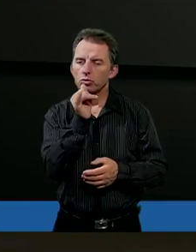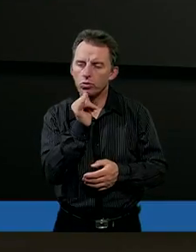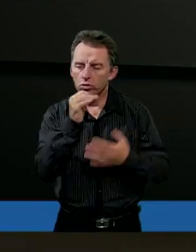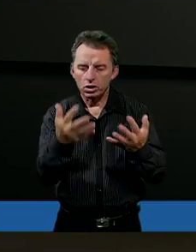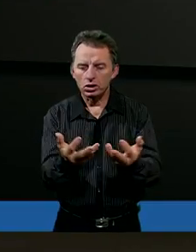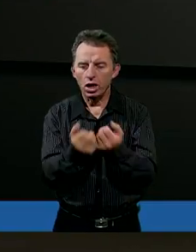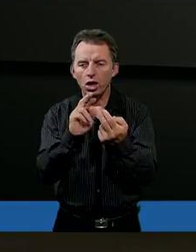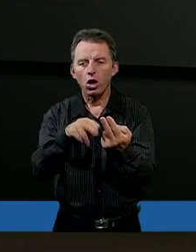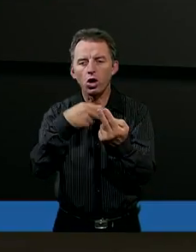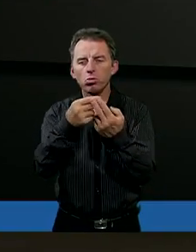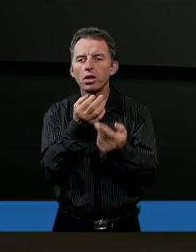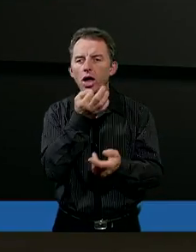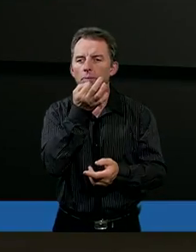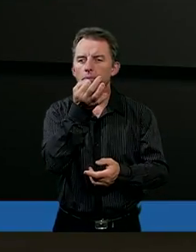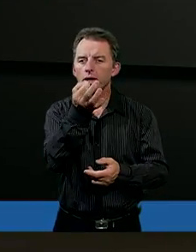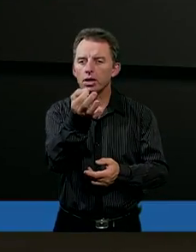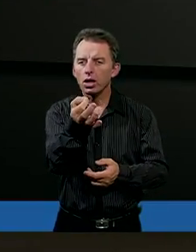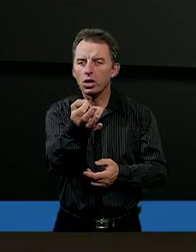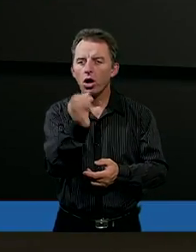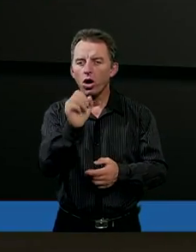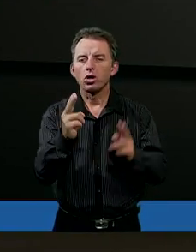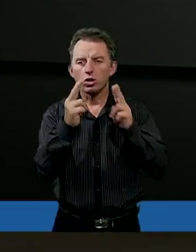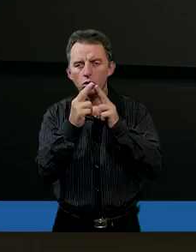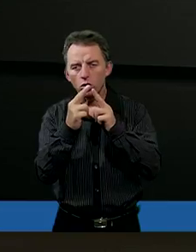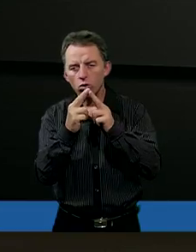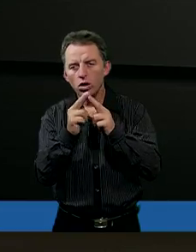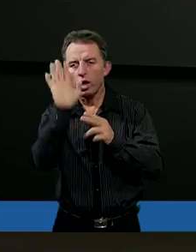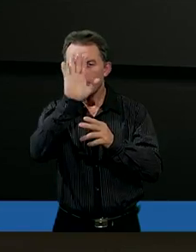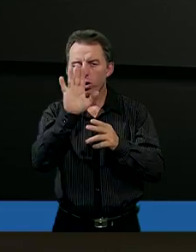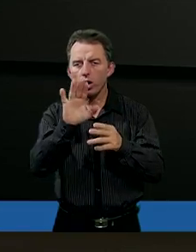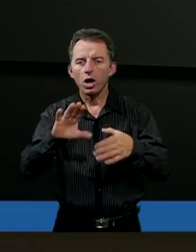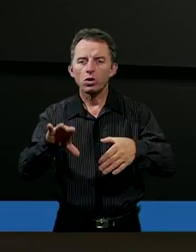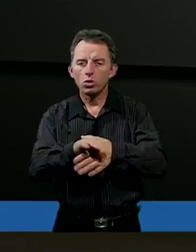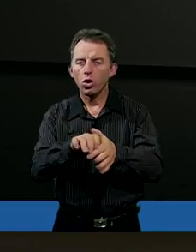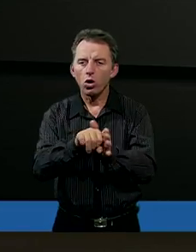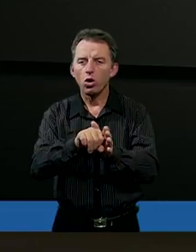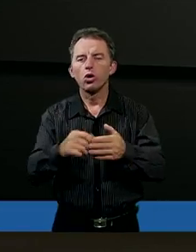Spróbujemy znaleźć odpowiedź na pytanie o stosunek Boga do cierpienia.